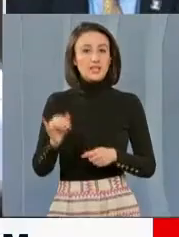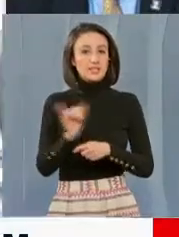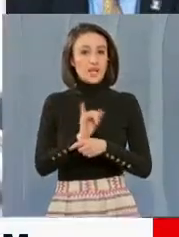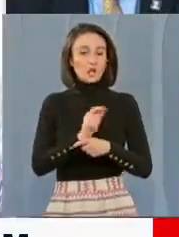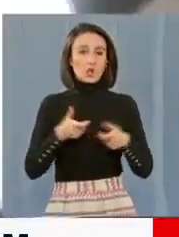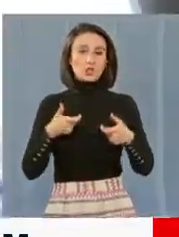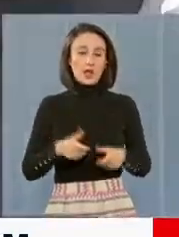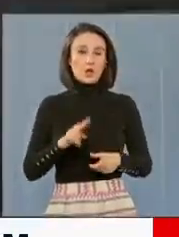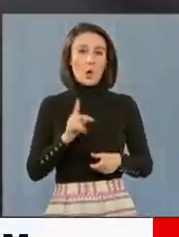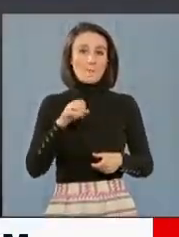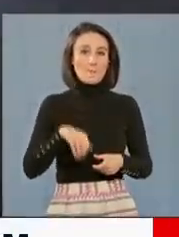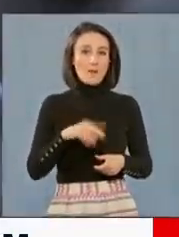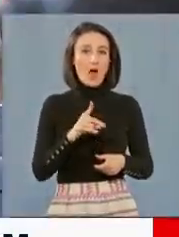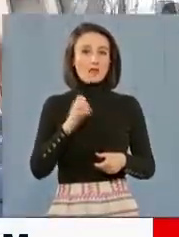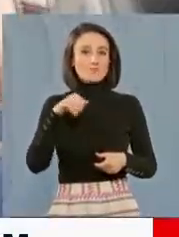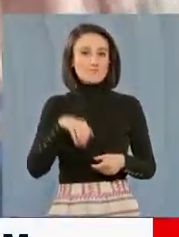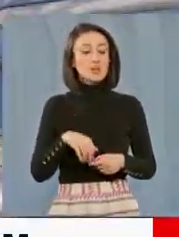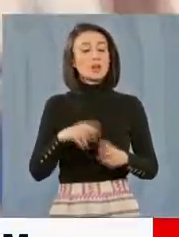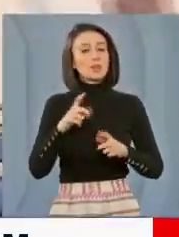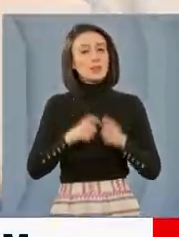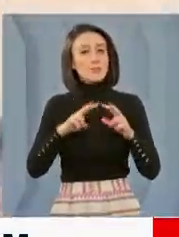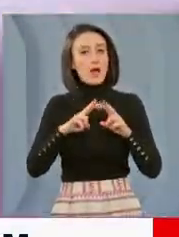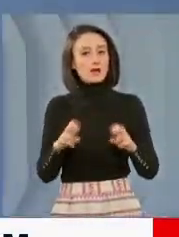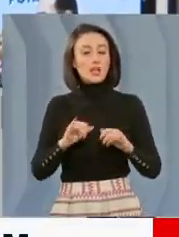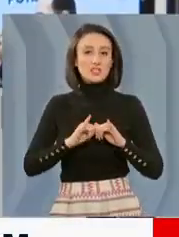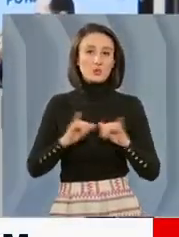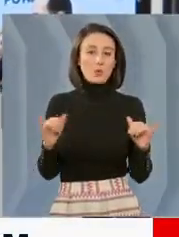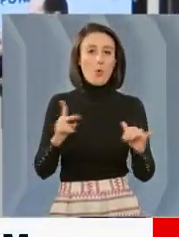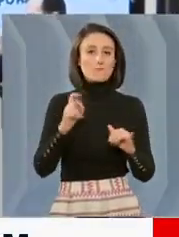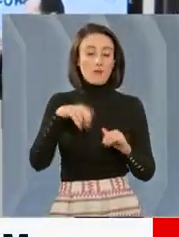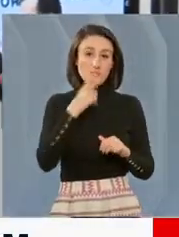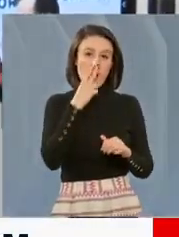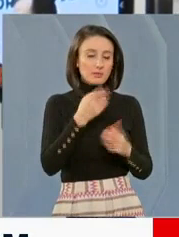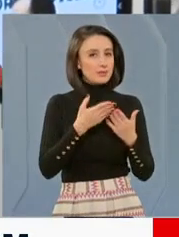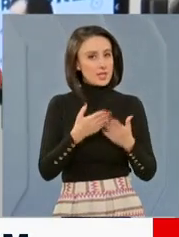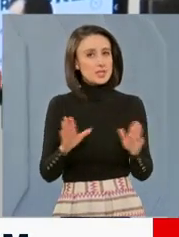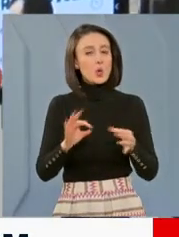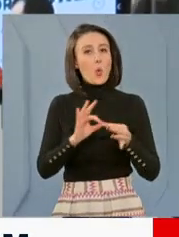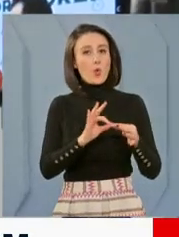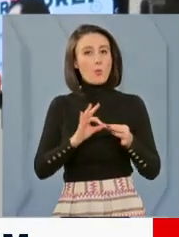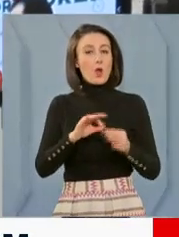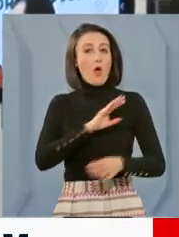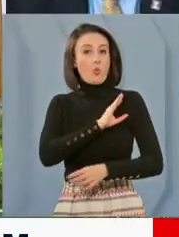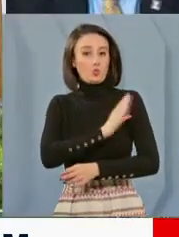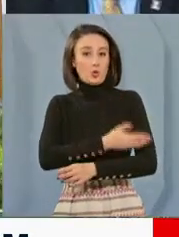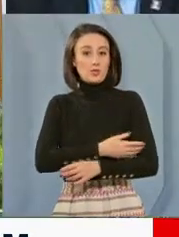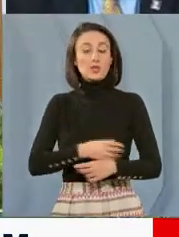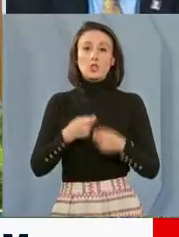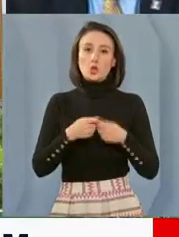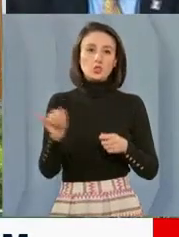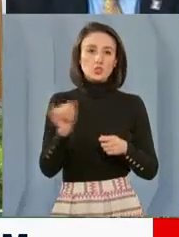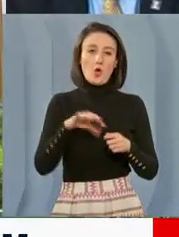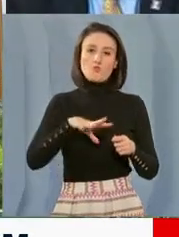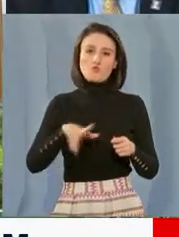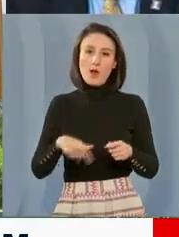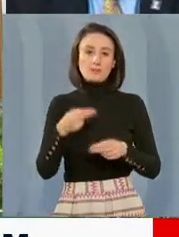directorului general Roman. Cât despre ancheta care este în desfășurare, Ludovic Orban se arată deschis în a colabora cu autoritățile. Toți cei care au